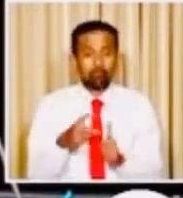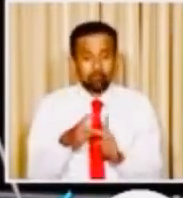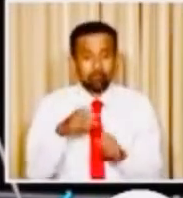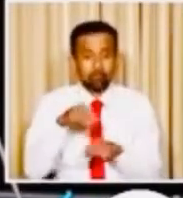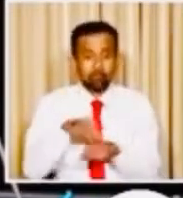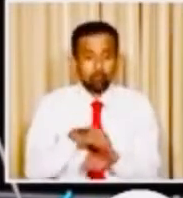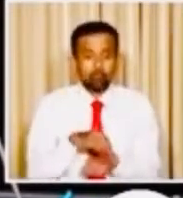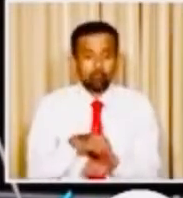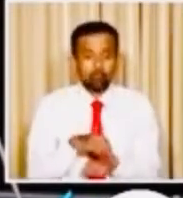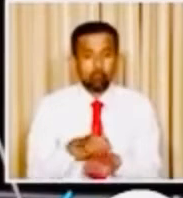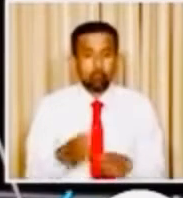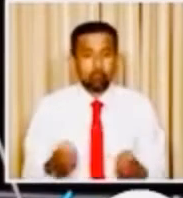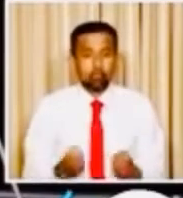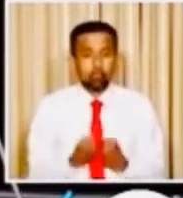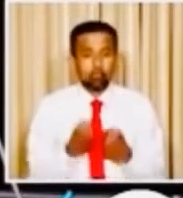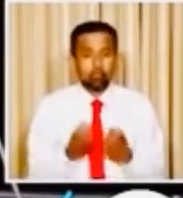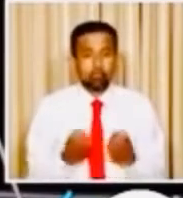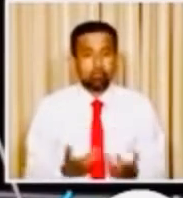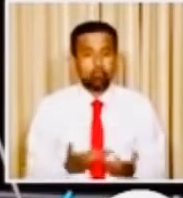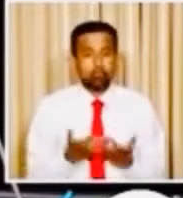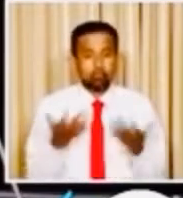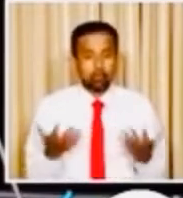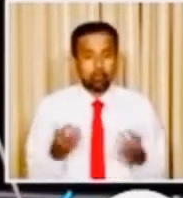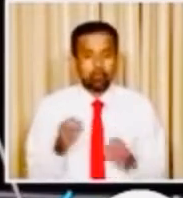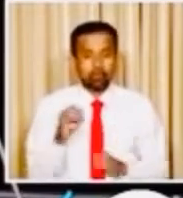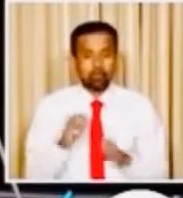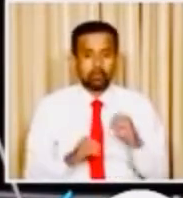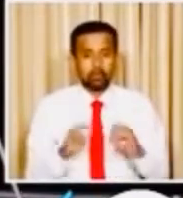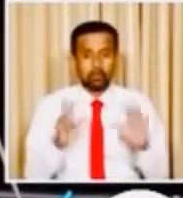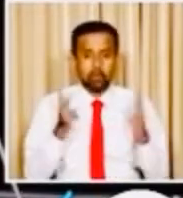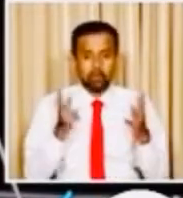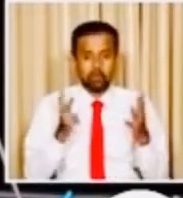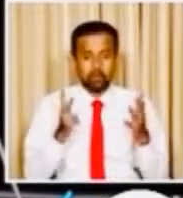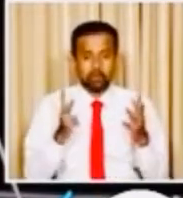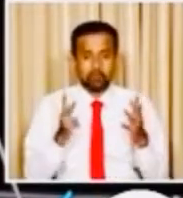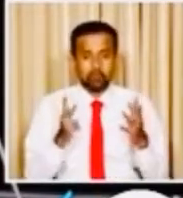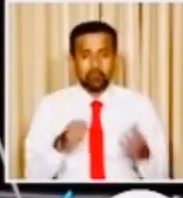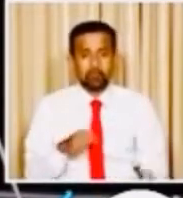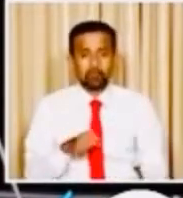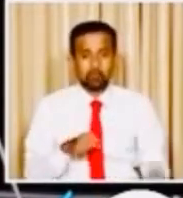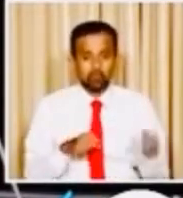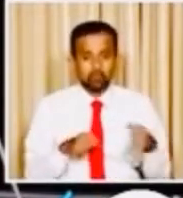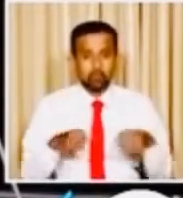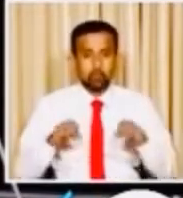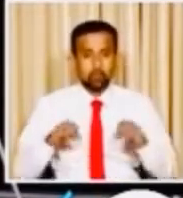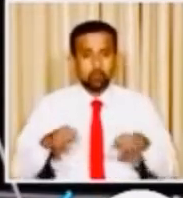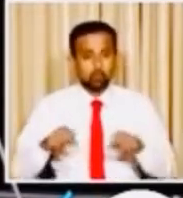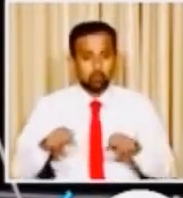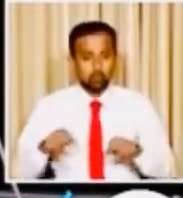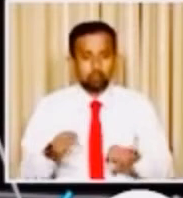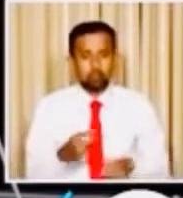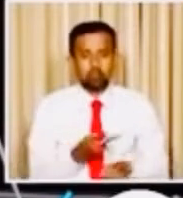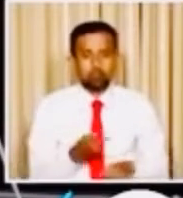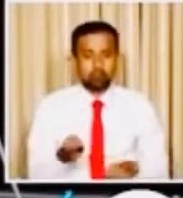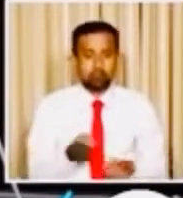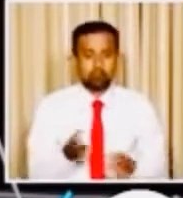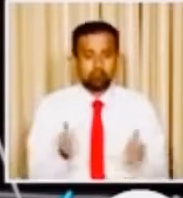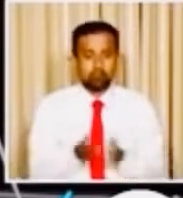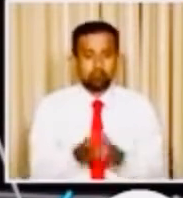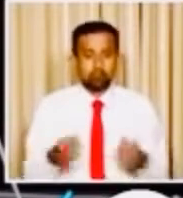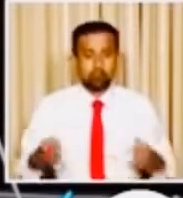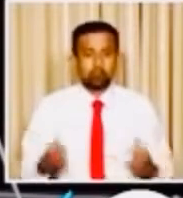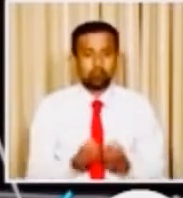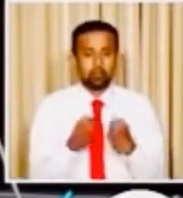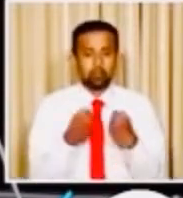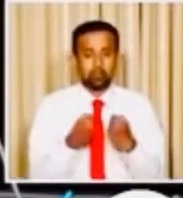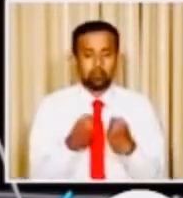ලබන අනතුරු වෙනවා. මේ වගේ 80%ක්ම ත්‍රිරෝද රථත් මෝටර් සයිකල් ආශ්‍රිතව තමයි මේ අනතුරු සිදුවෙන්නේ.